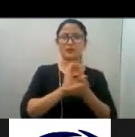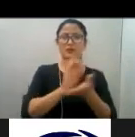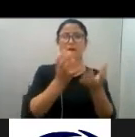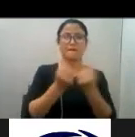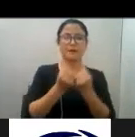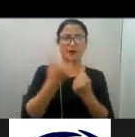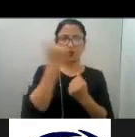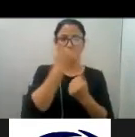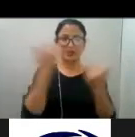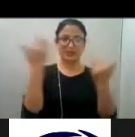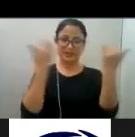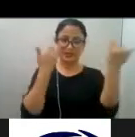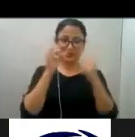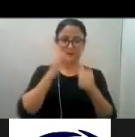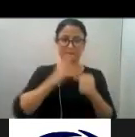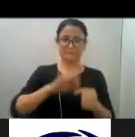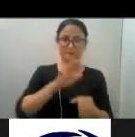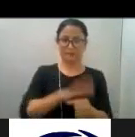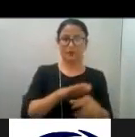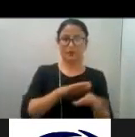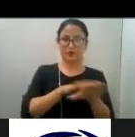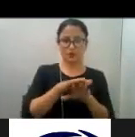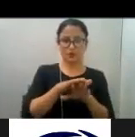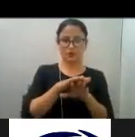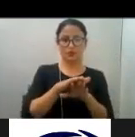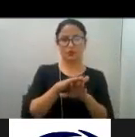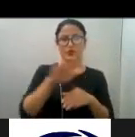लैङ्गिक हिंसा पीडितहरूको लाई